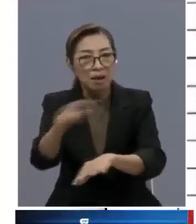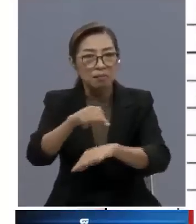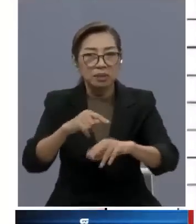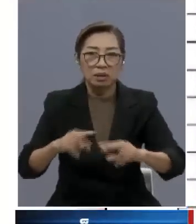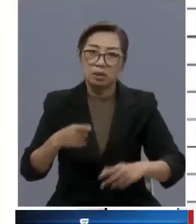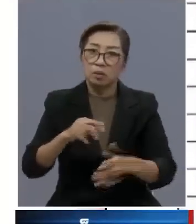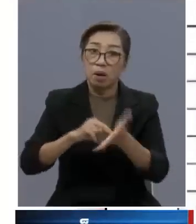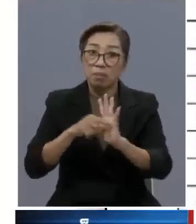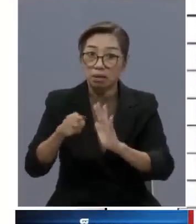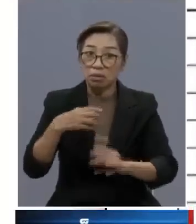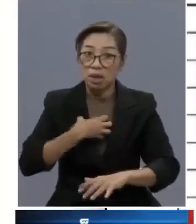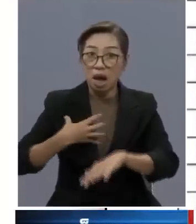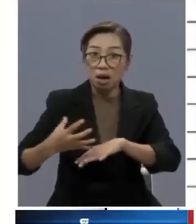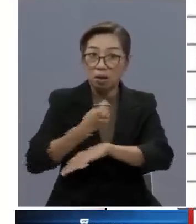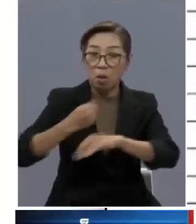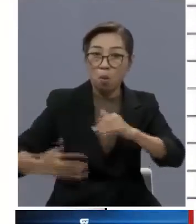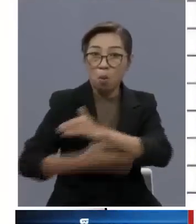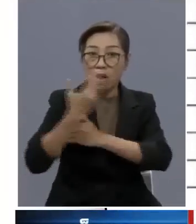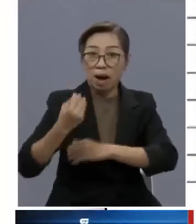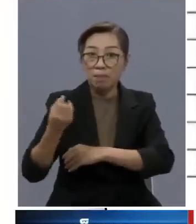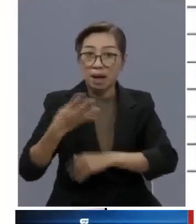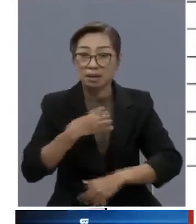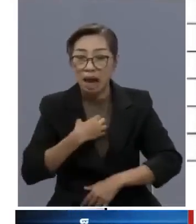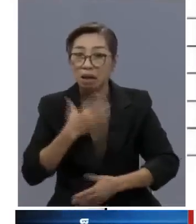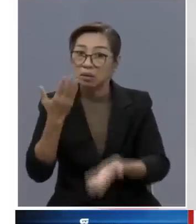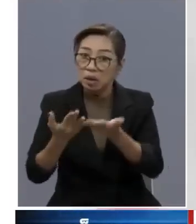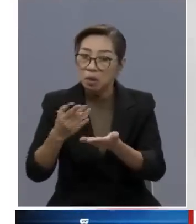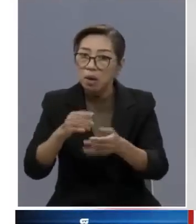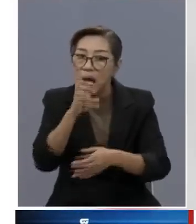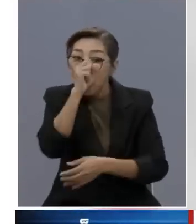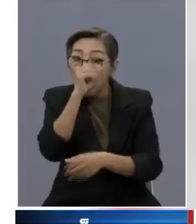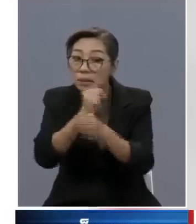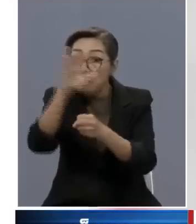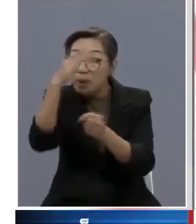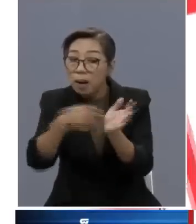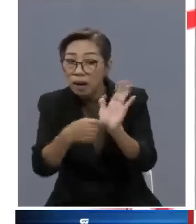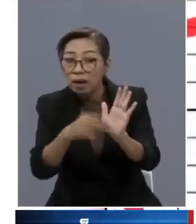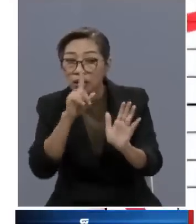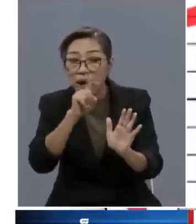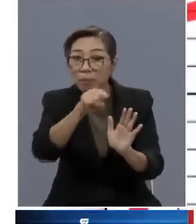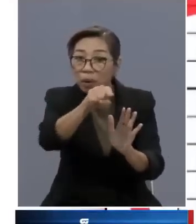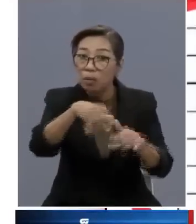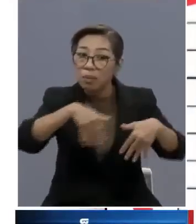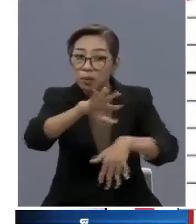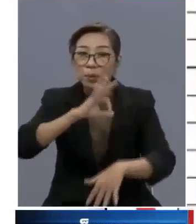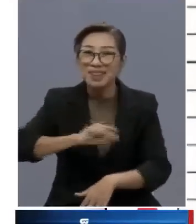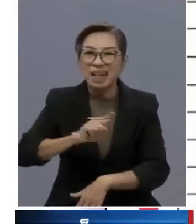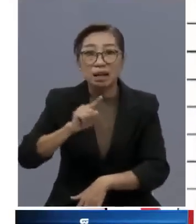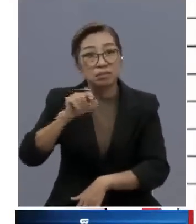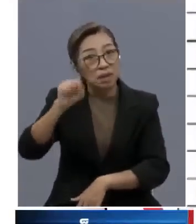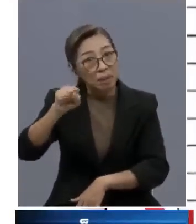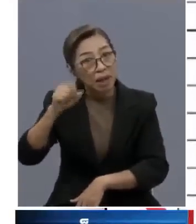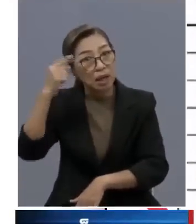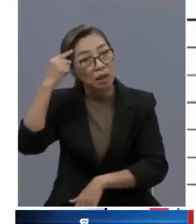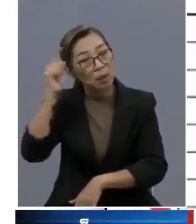ช่วงชิงความได้เปรียบทางการเมืองหรือไม ่ แล้วก็เป็นการหยั่งกระแสหยั่งเสียงตอบรับจากประชาชนด้วย แบบเห็นภาพนี้แล้วเนี่ยมองไปในทิศทางเดียวกันหรือเปล่าหรือมี